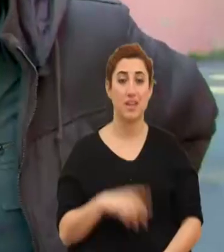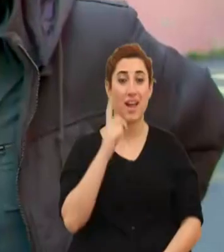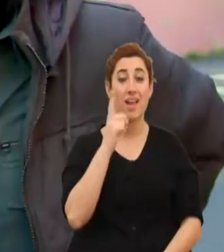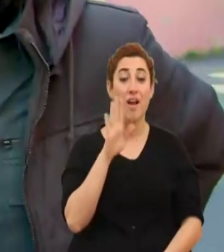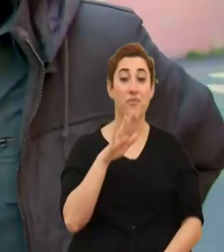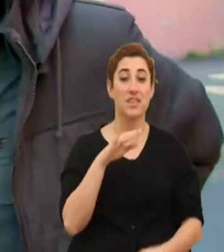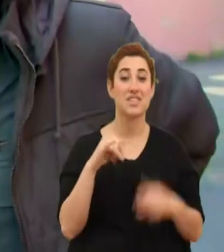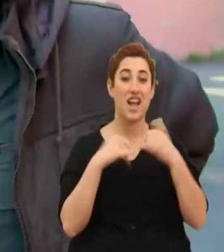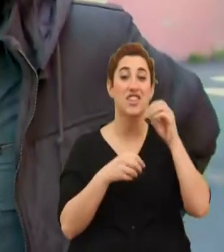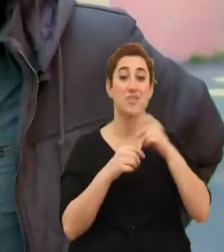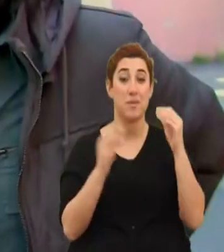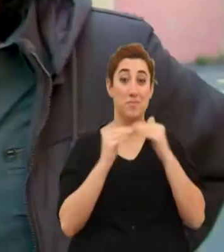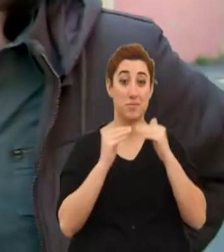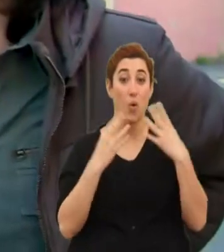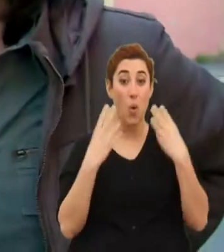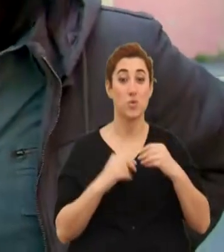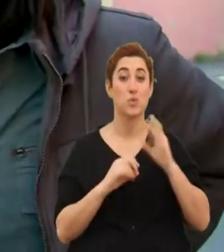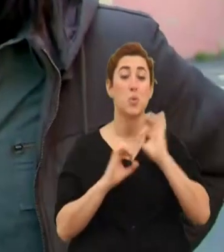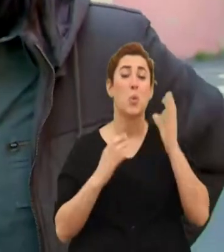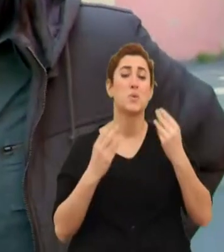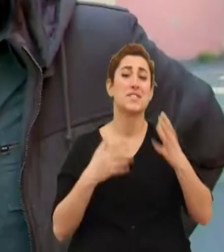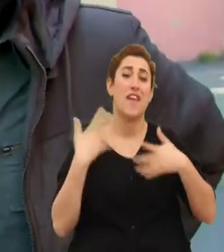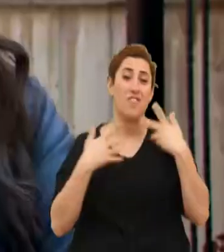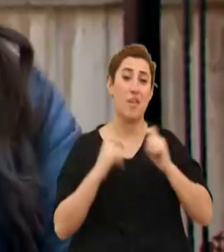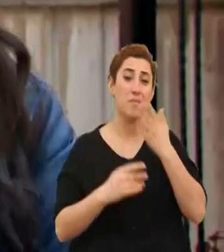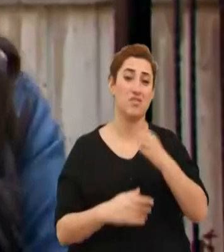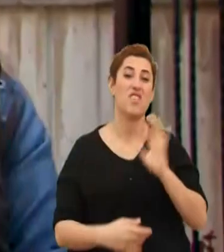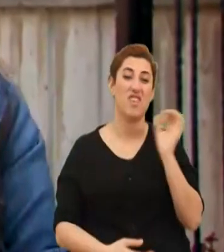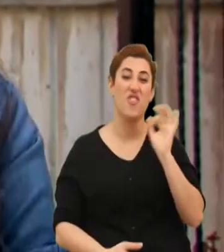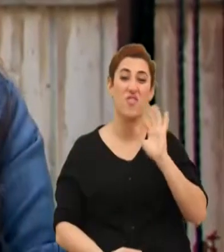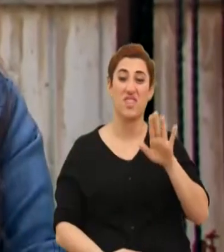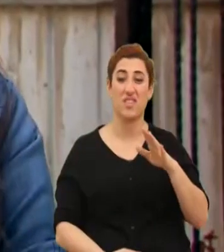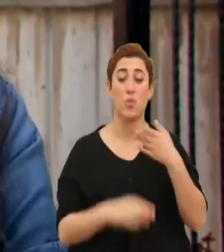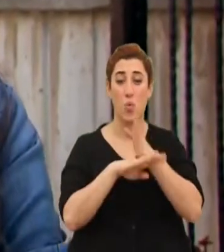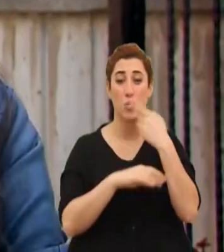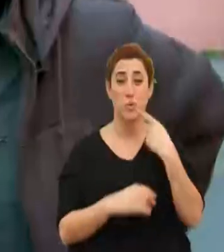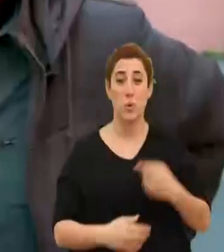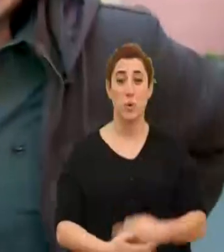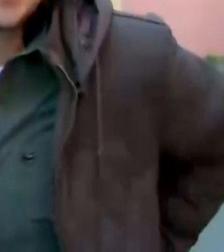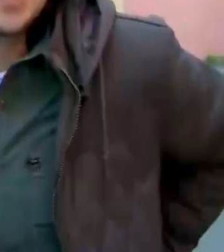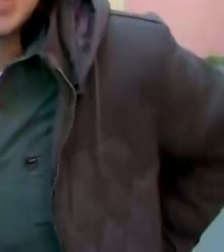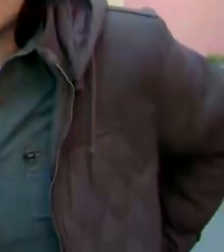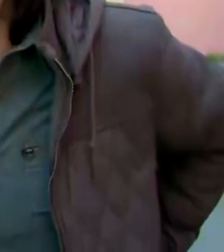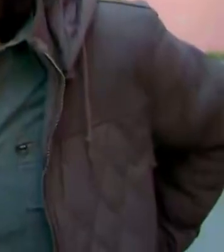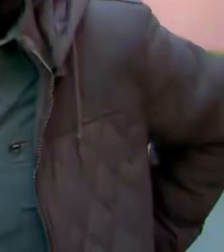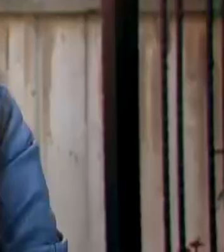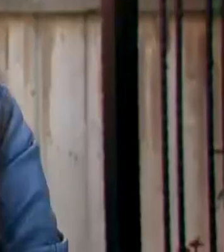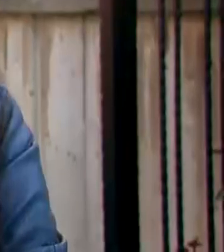yalnız tatil için parayı denkleştirirsek o kadar sevinecekler ki. Ya evet ya, doğru söylüyorsun.